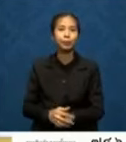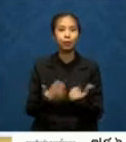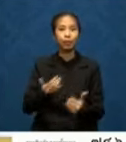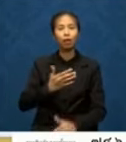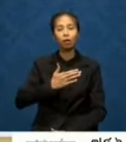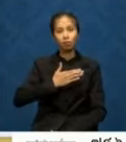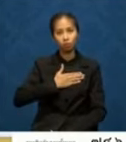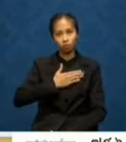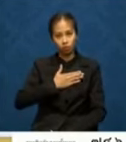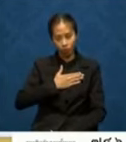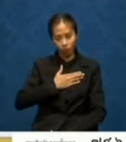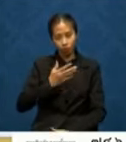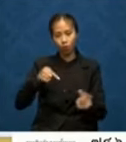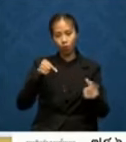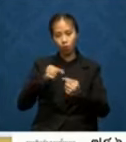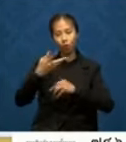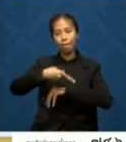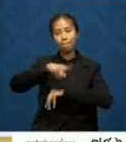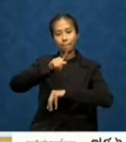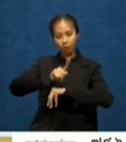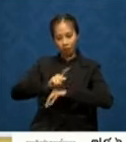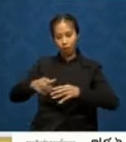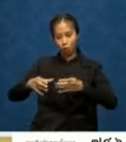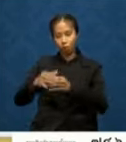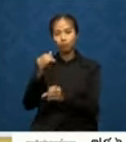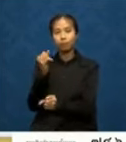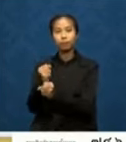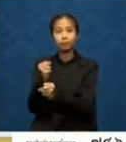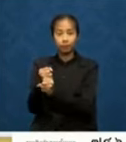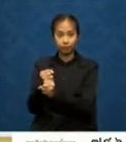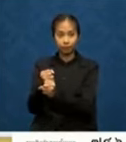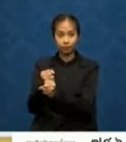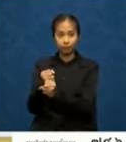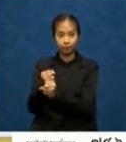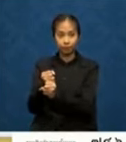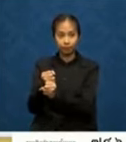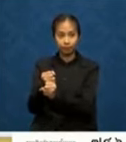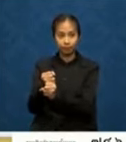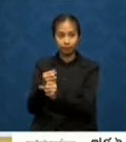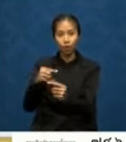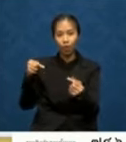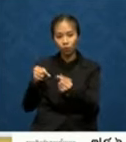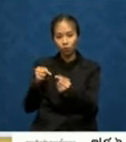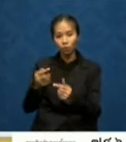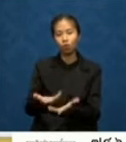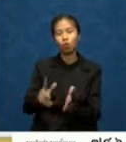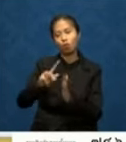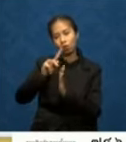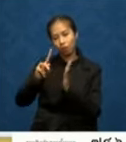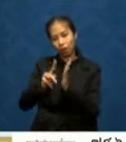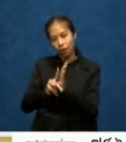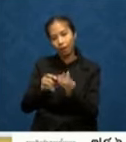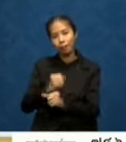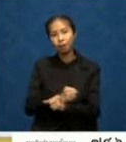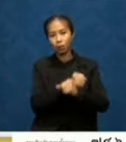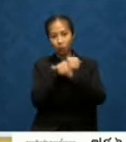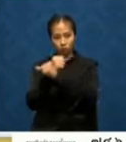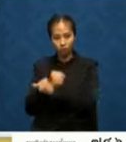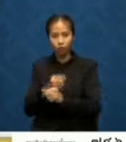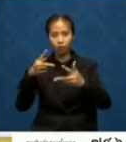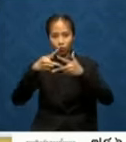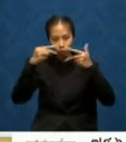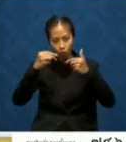ะประธานคณะทำงานติดตามการบังคับใช้พระราชกำหนดป้องกันและปราบปรามอาชญากร